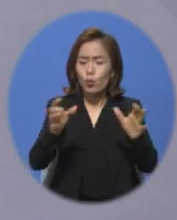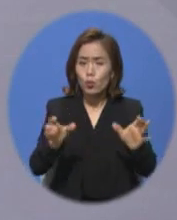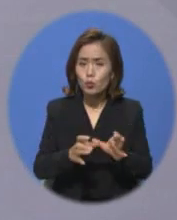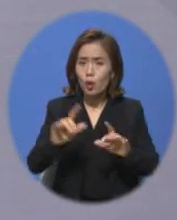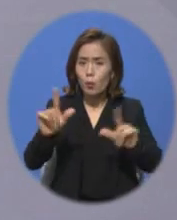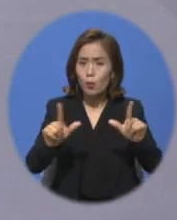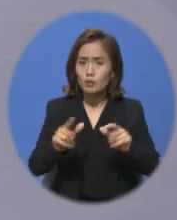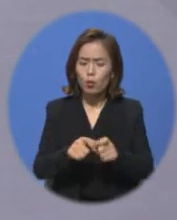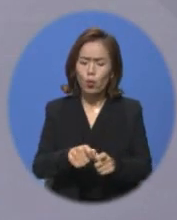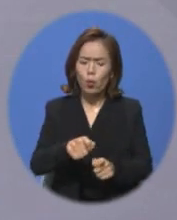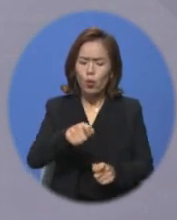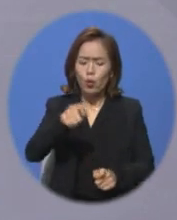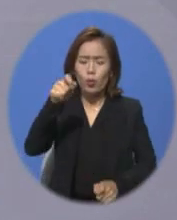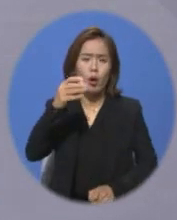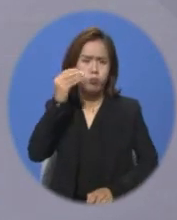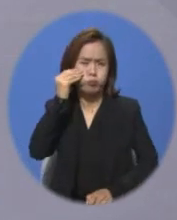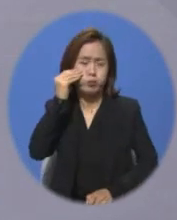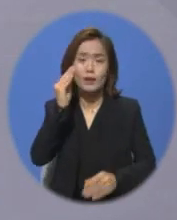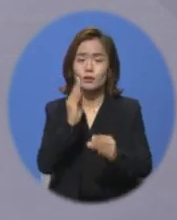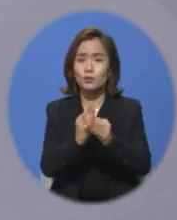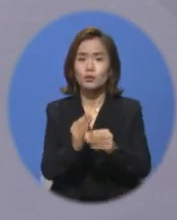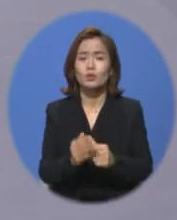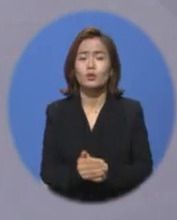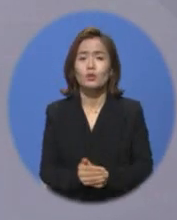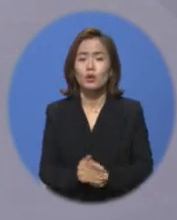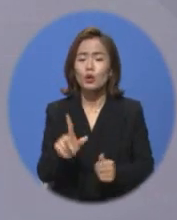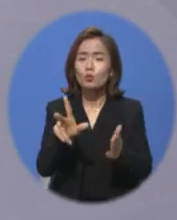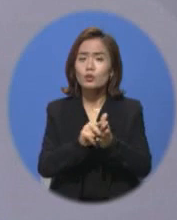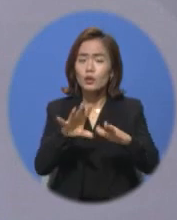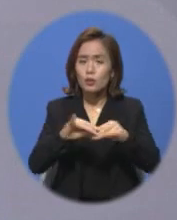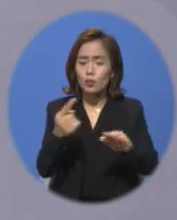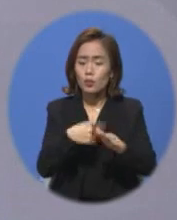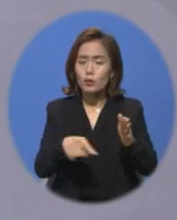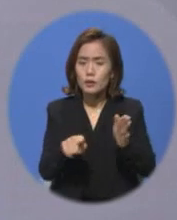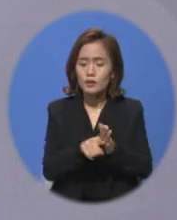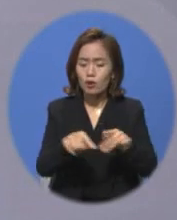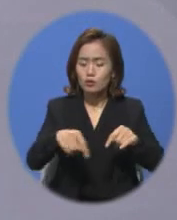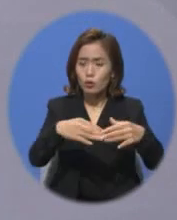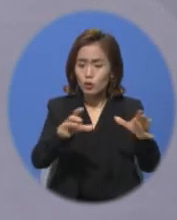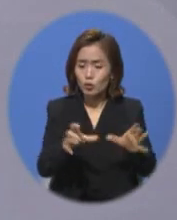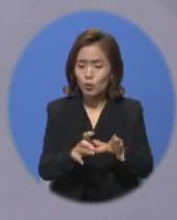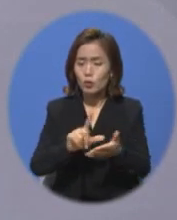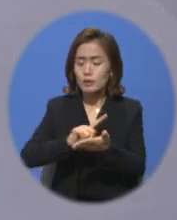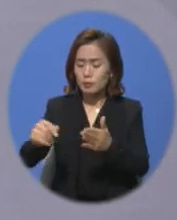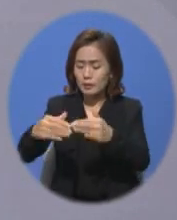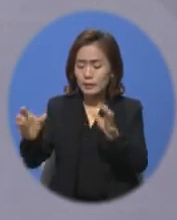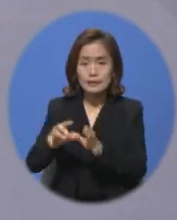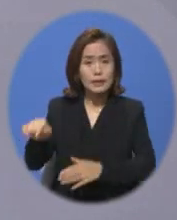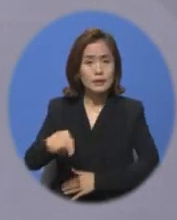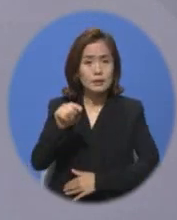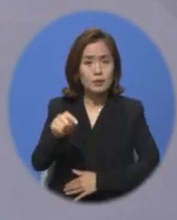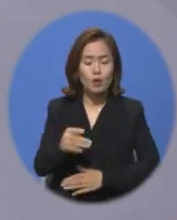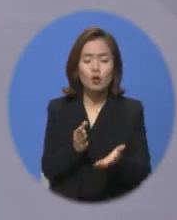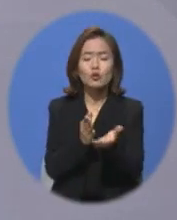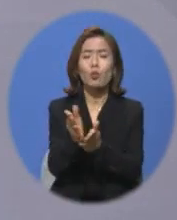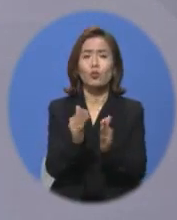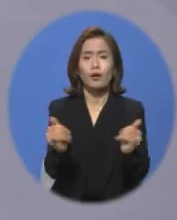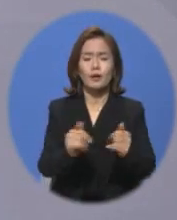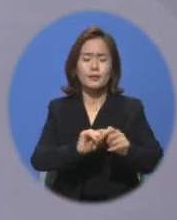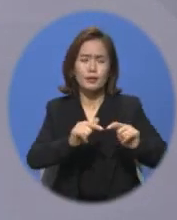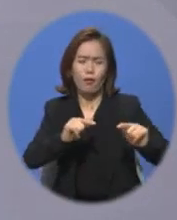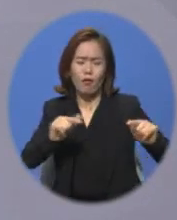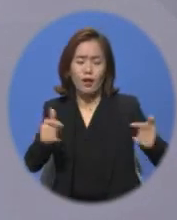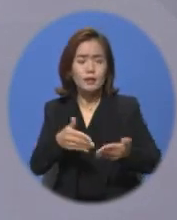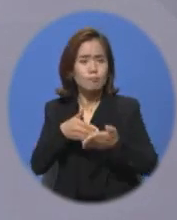공동화현상은오랫동안지속되어왔다 .이문제를해결하기위해정치권, 지방정부,전문가들